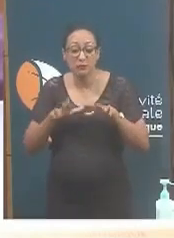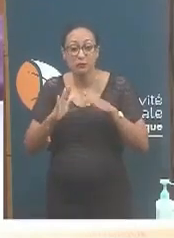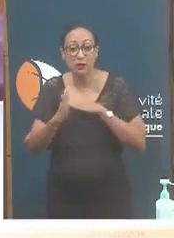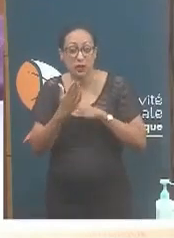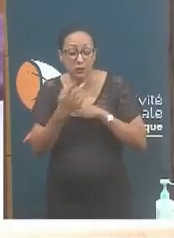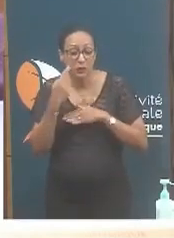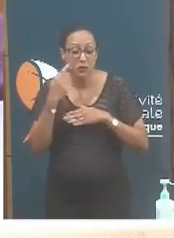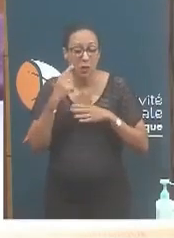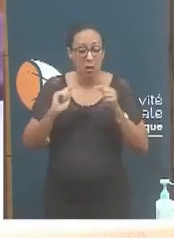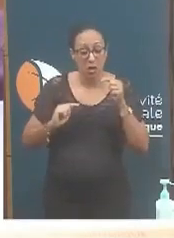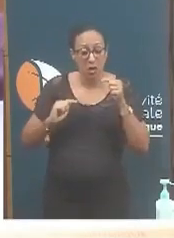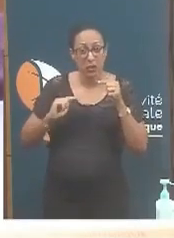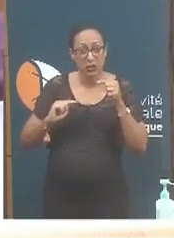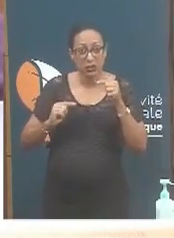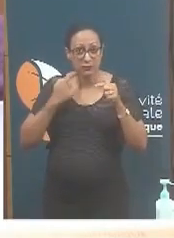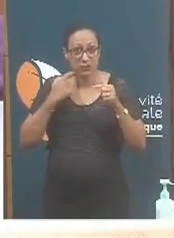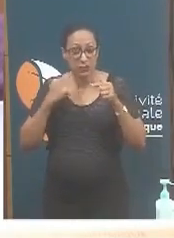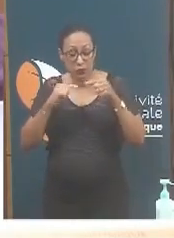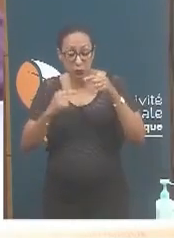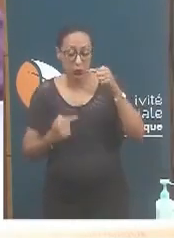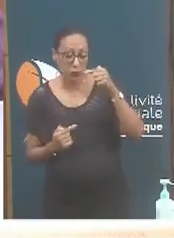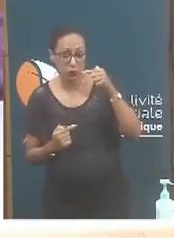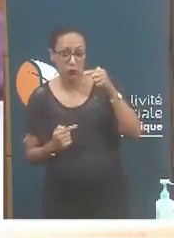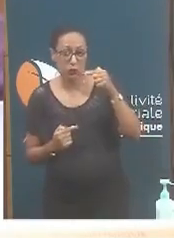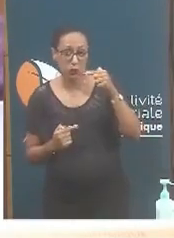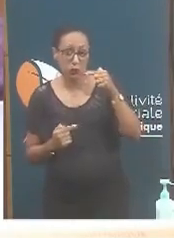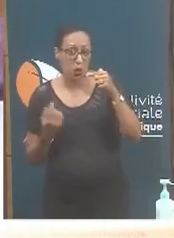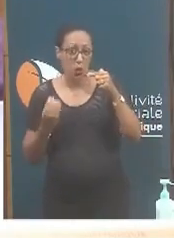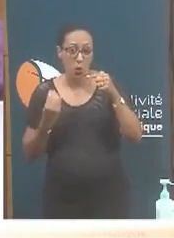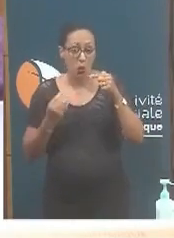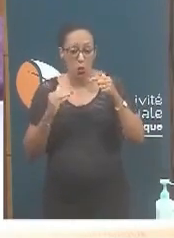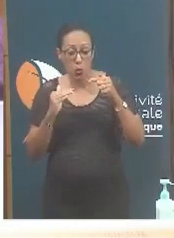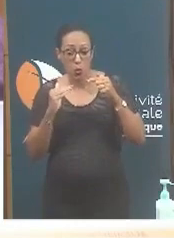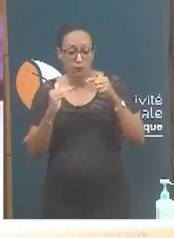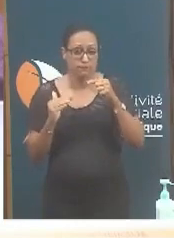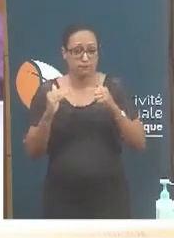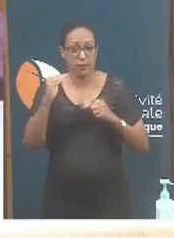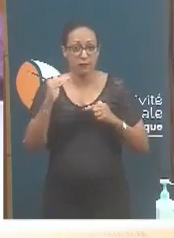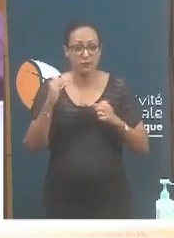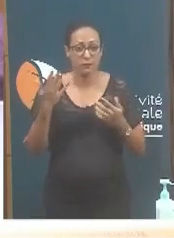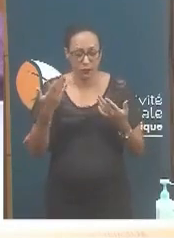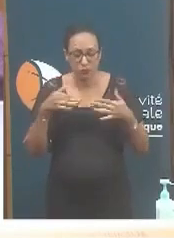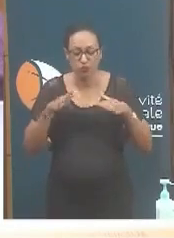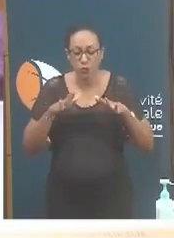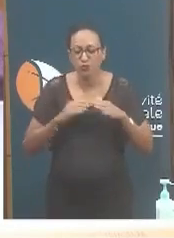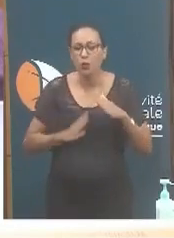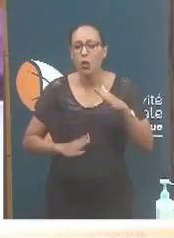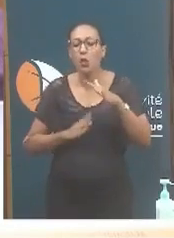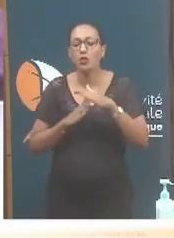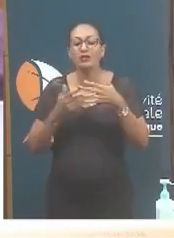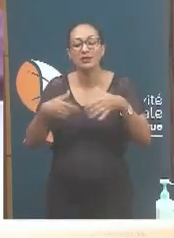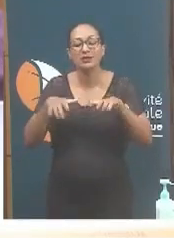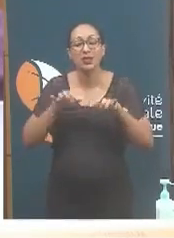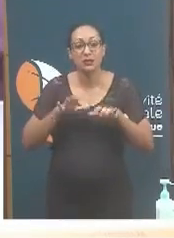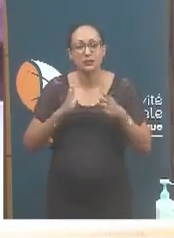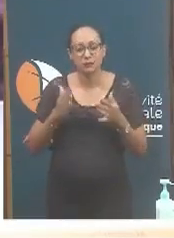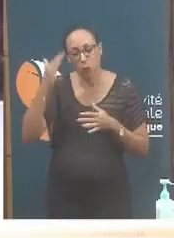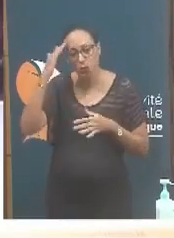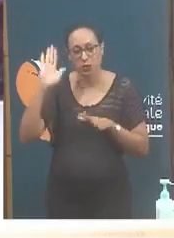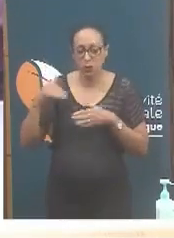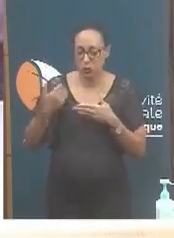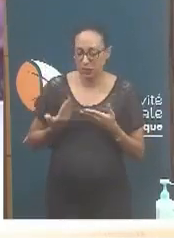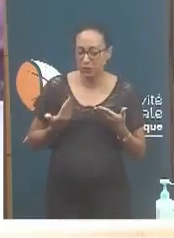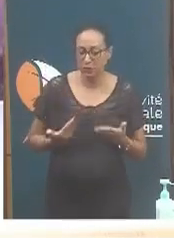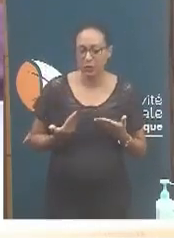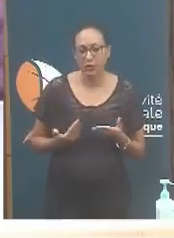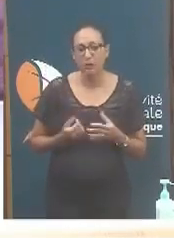Est-ce en déficit, vous avez l'habitude, ou bien est-ce en excédent? En tout cas, les comptes administratifs que nous avons eu à connaître jusqu'à présent, les